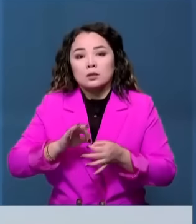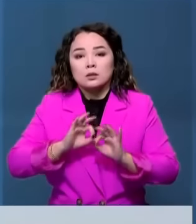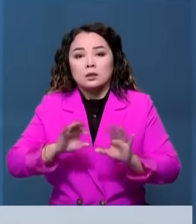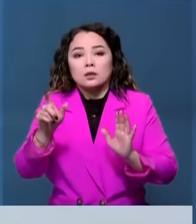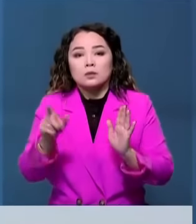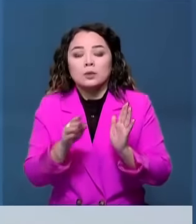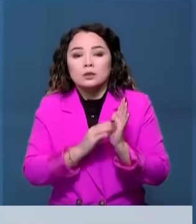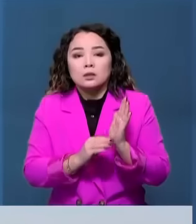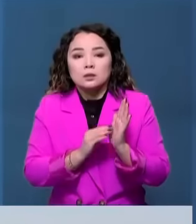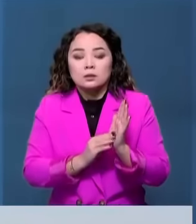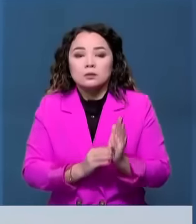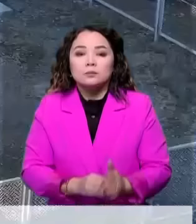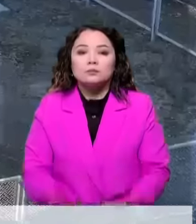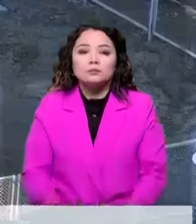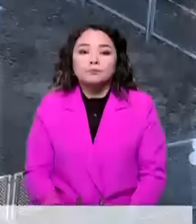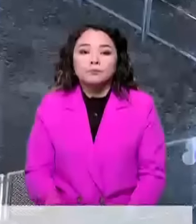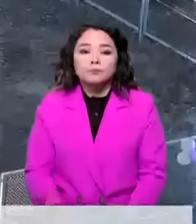тарқатып айтып береді.